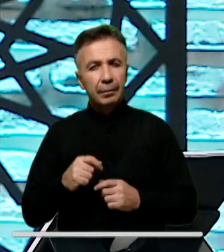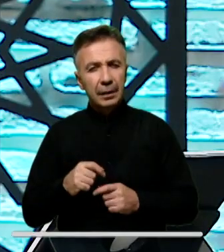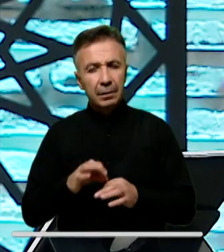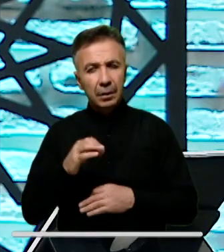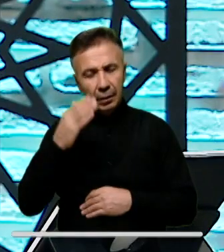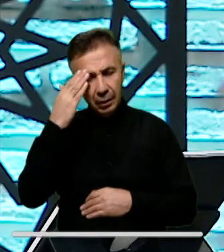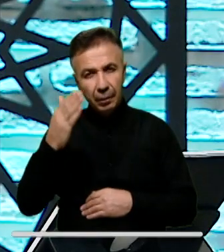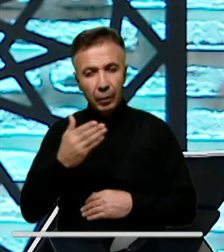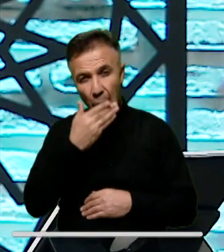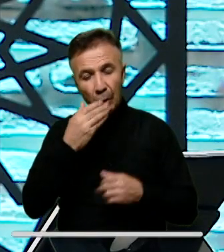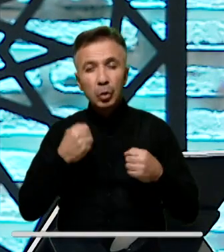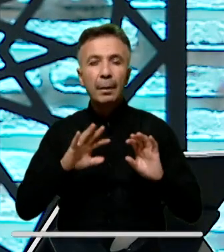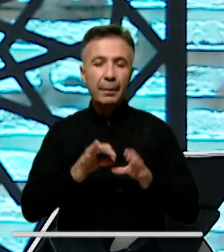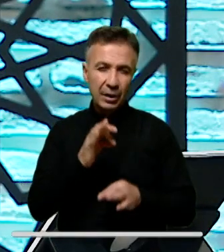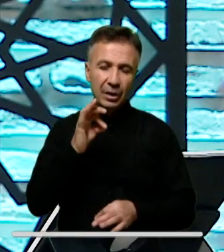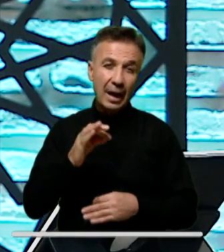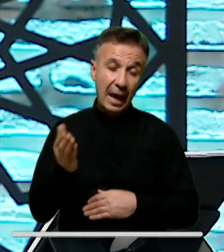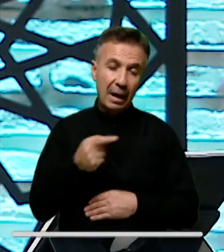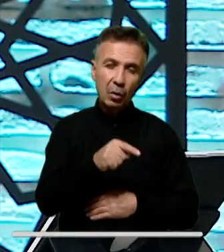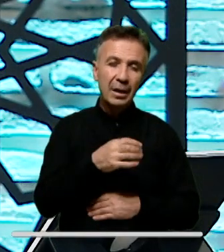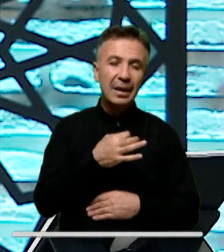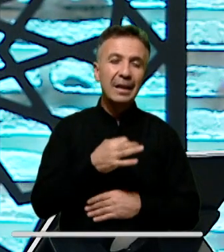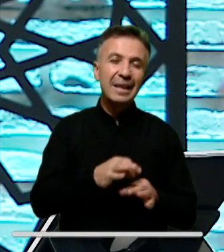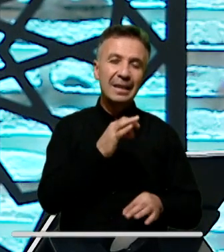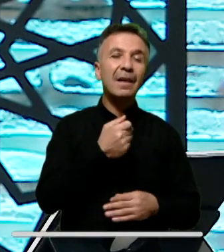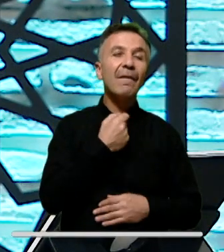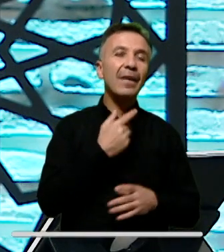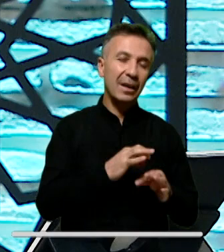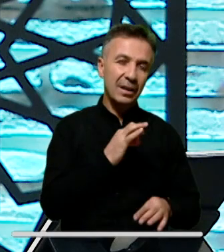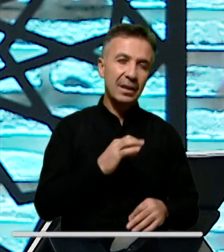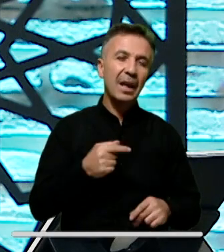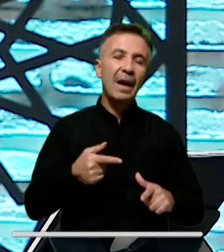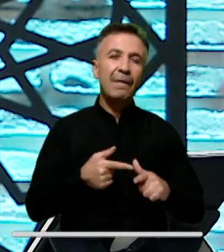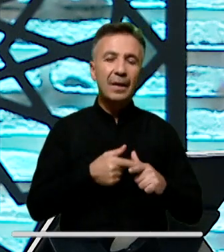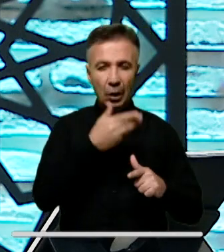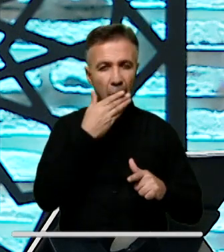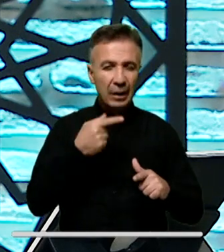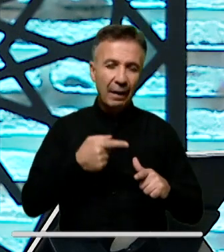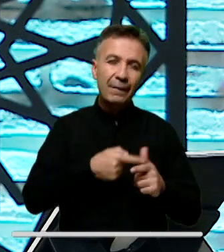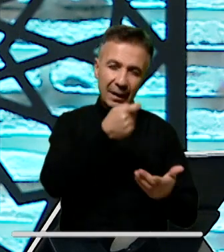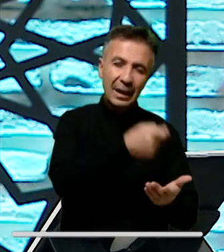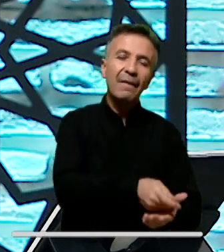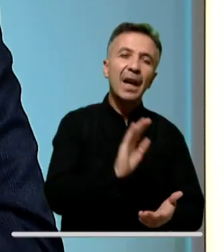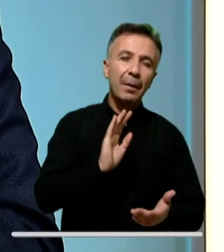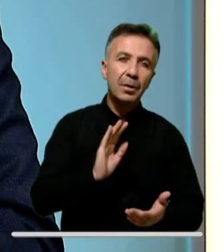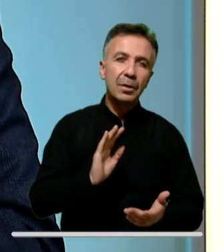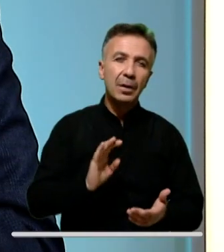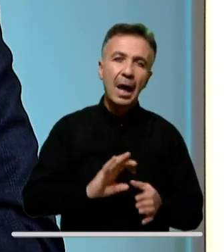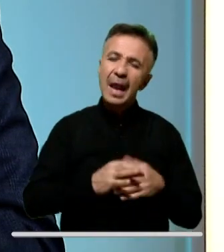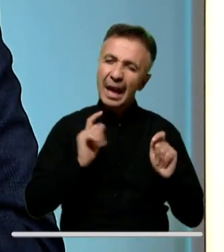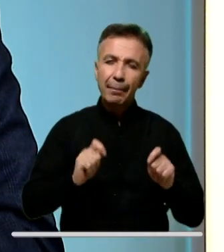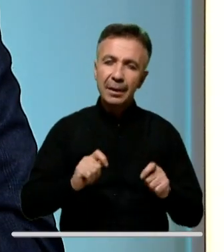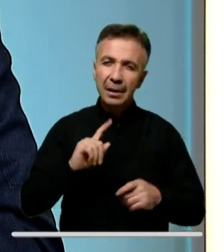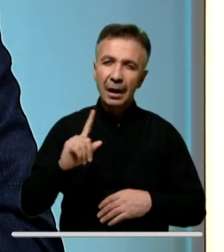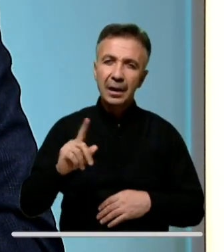oruç tutamayan biri için Eğer ki bu insan fakirse yani fidye verecek gücü Yoksa ne yapması gerekir diye sormuş